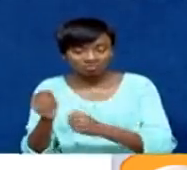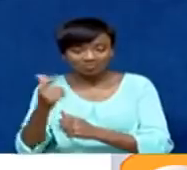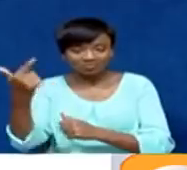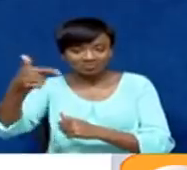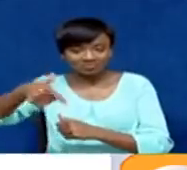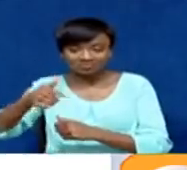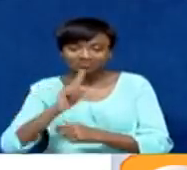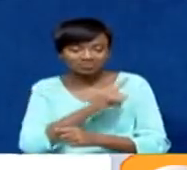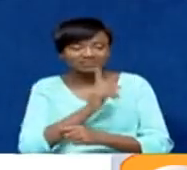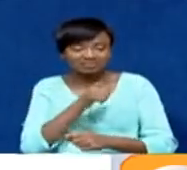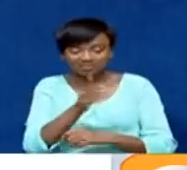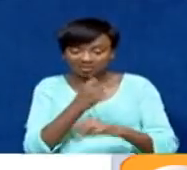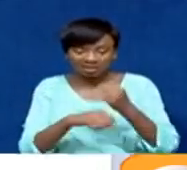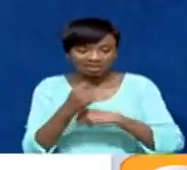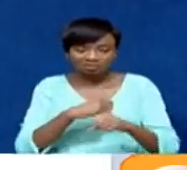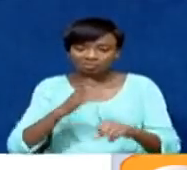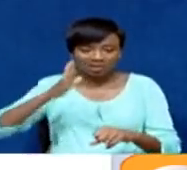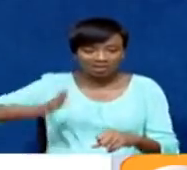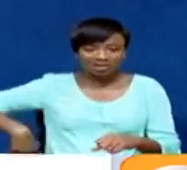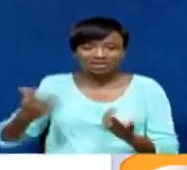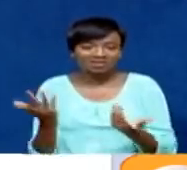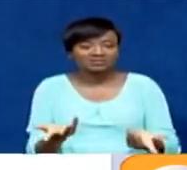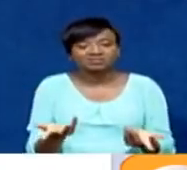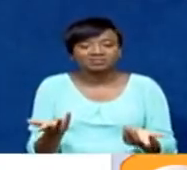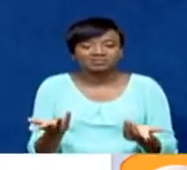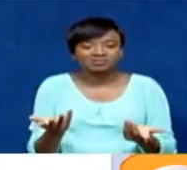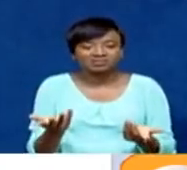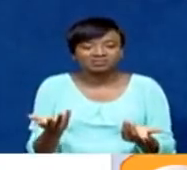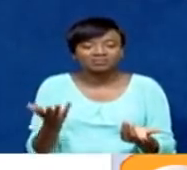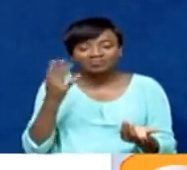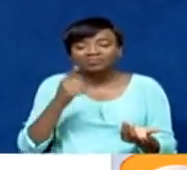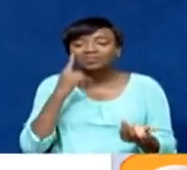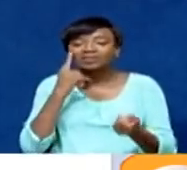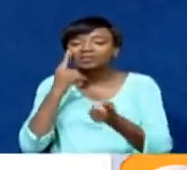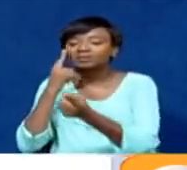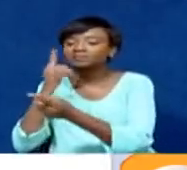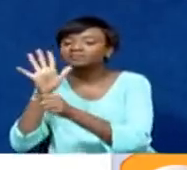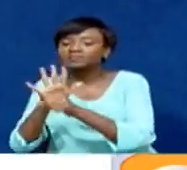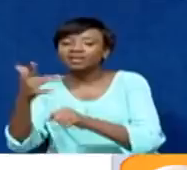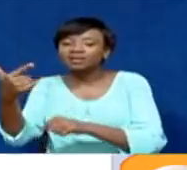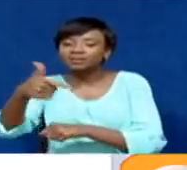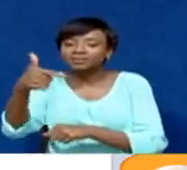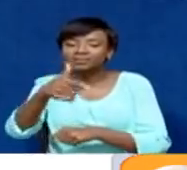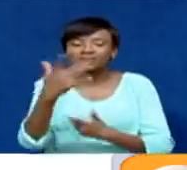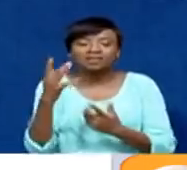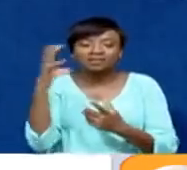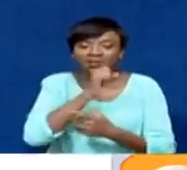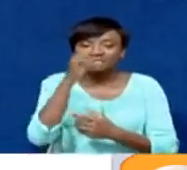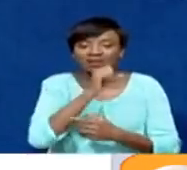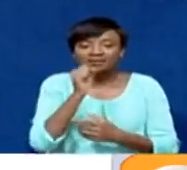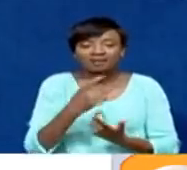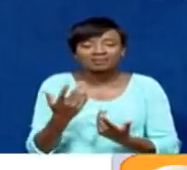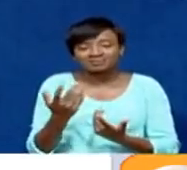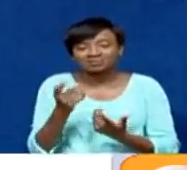nchini, akisema hatua hiyo imechelewa mno. Ruto anasema kuwa uhaba unaoshuhudiwa ulitarajiwa, kwani serikali imekuwa